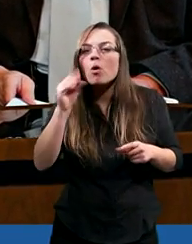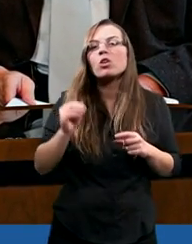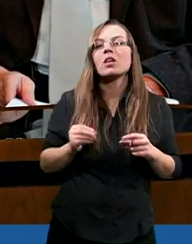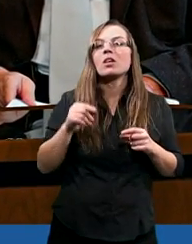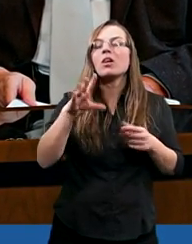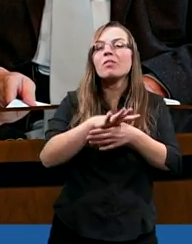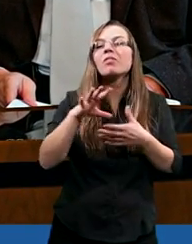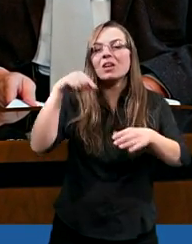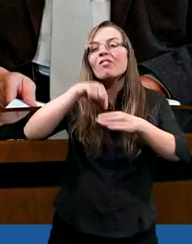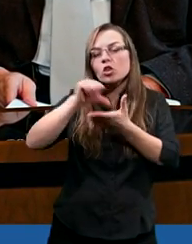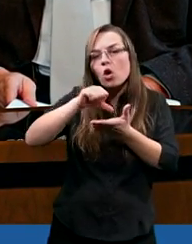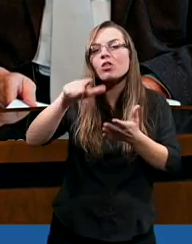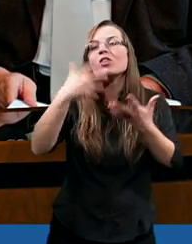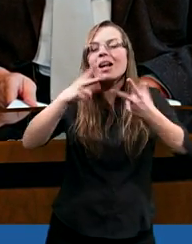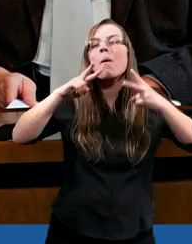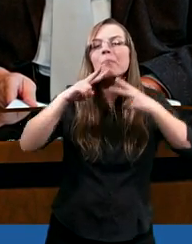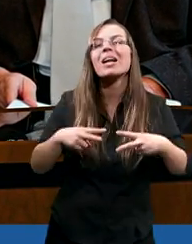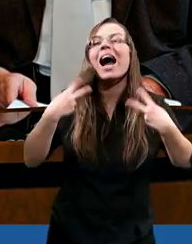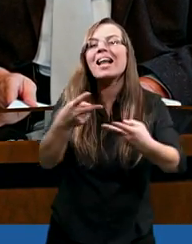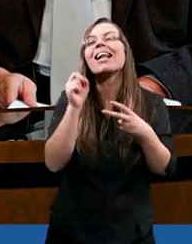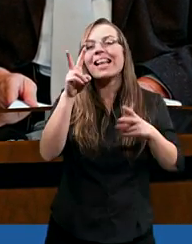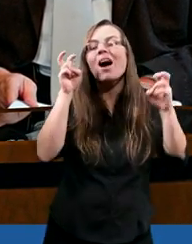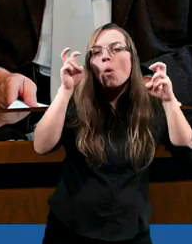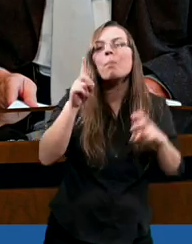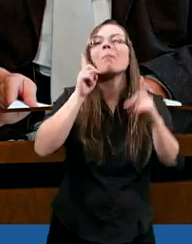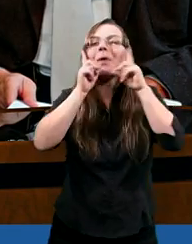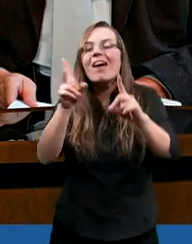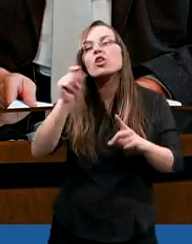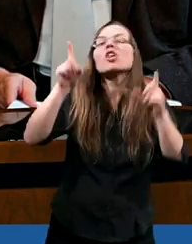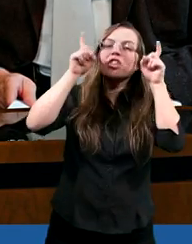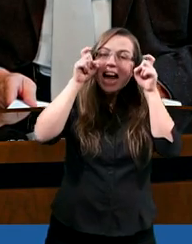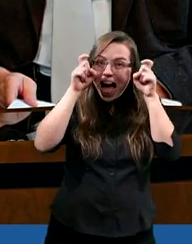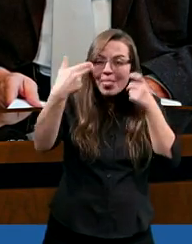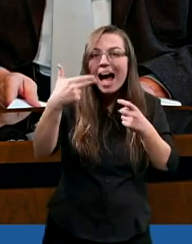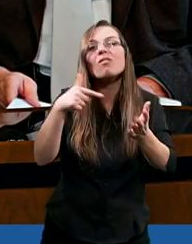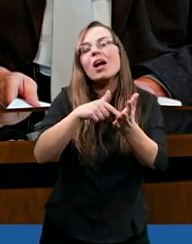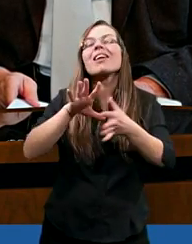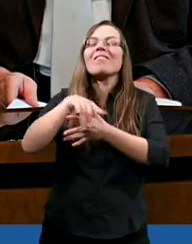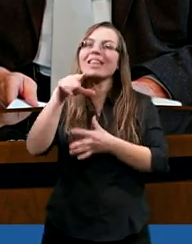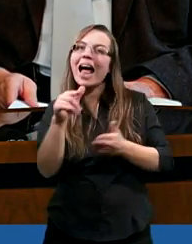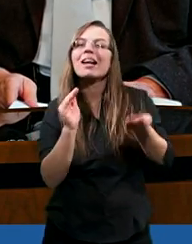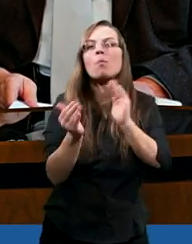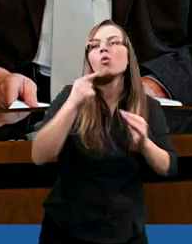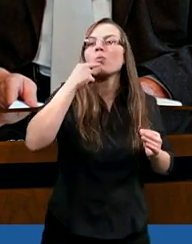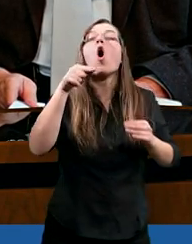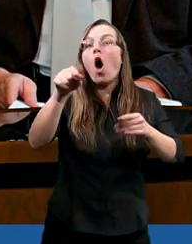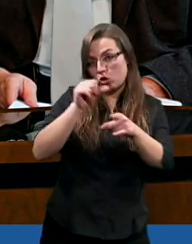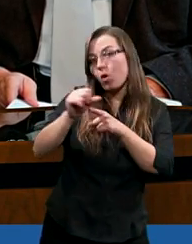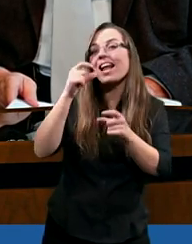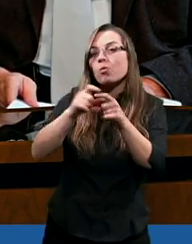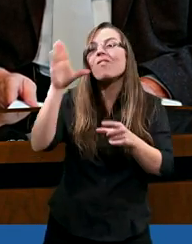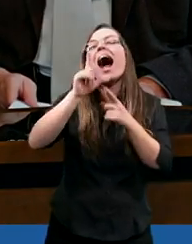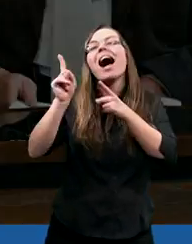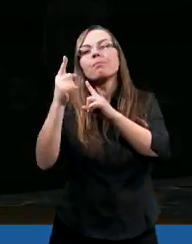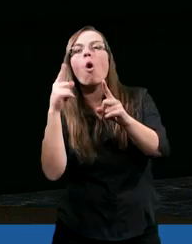bo Bóg przekazał taką prawdę, że szatan w ten sposób powiedział. Czyli to jest Słowo Boże.